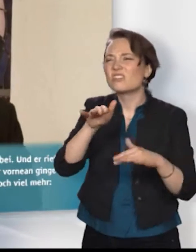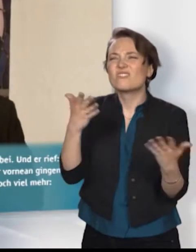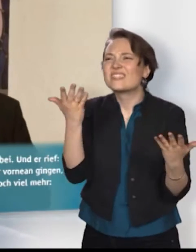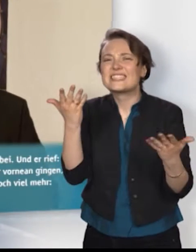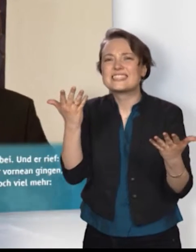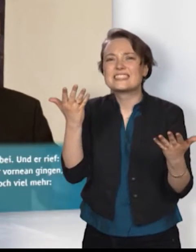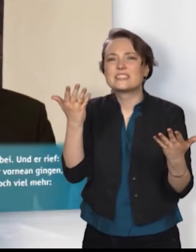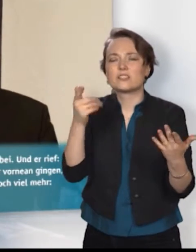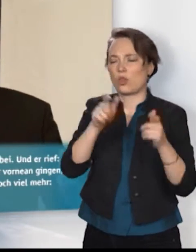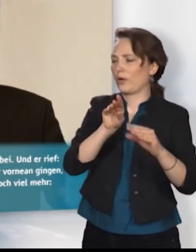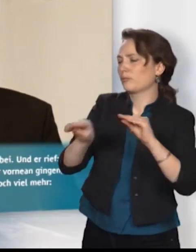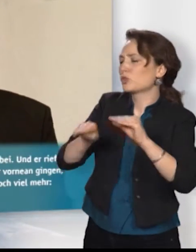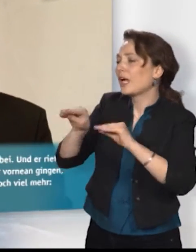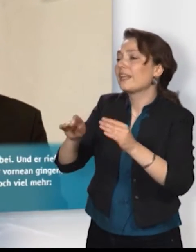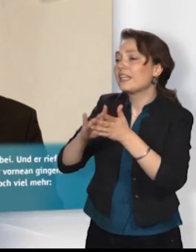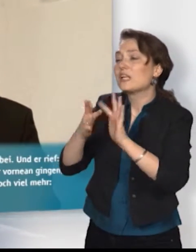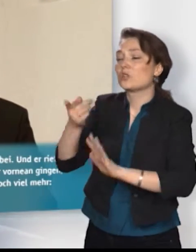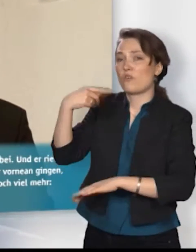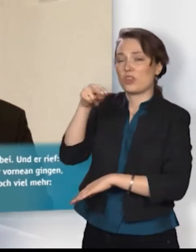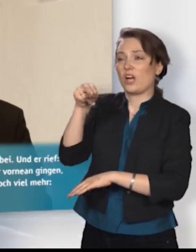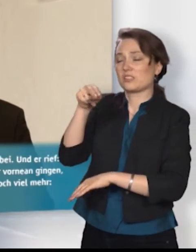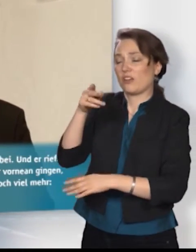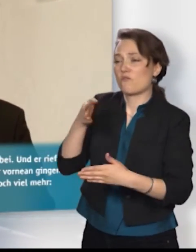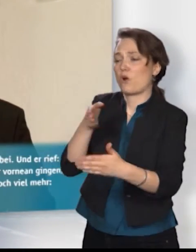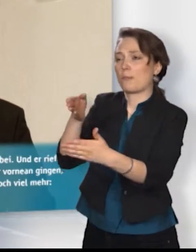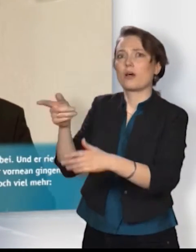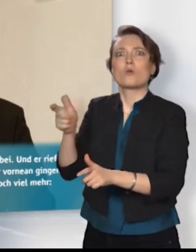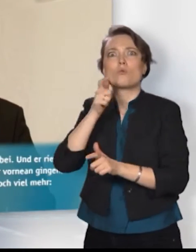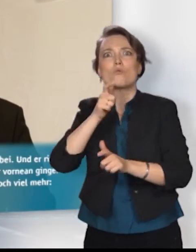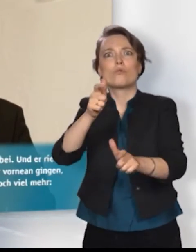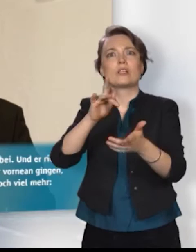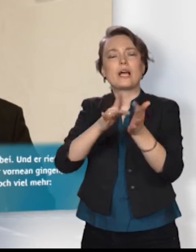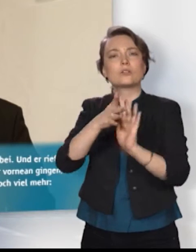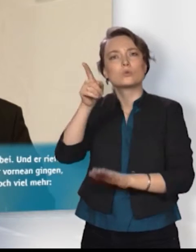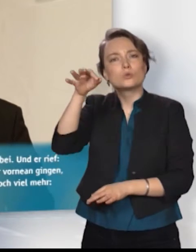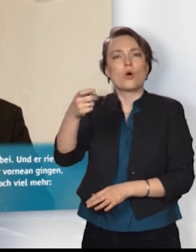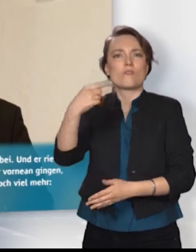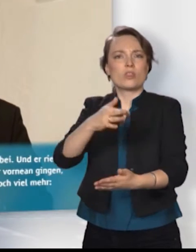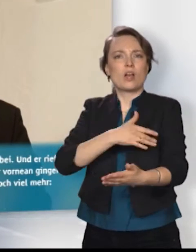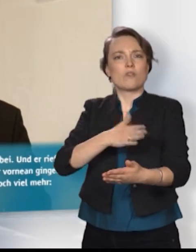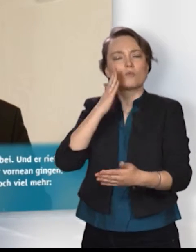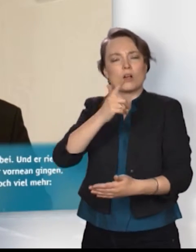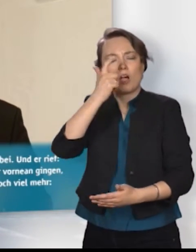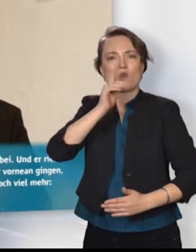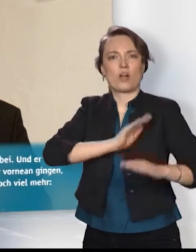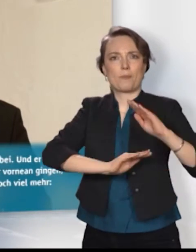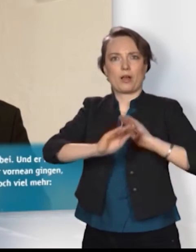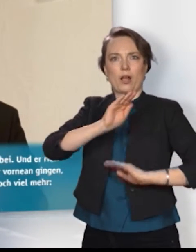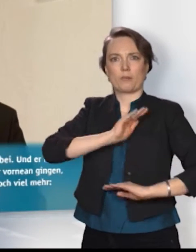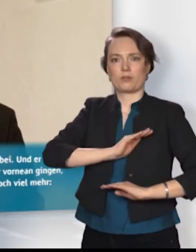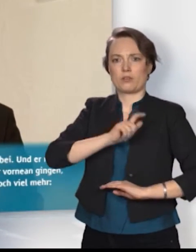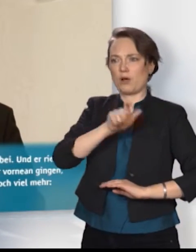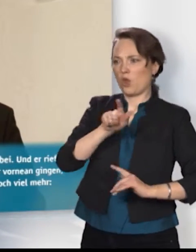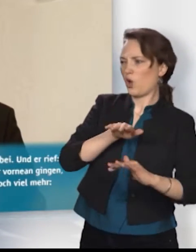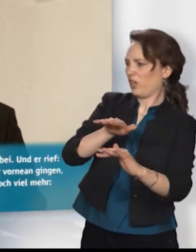gehe vorbei. Und er rief: Jesus, du Sohn Davids, erbarme dich meiner. Die aber vorne angingen, fuhren ihn an, er